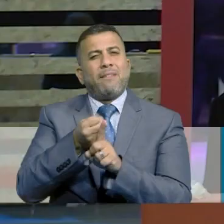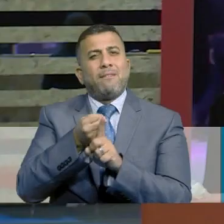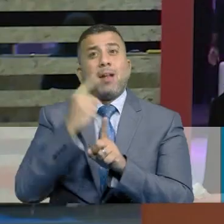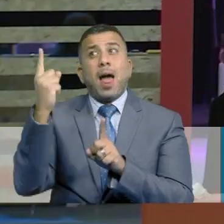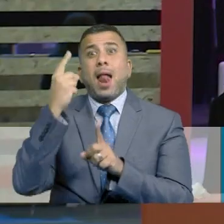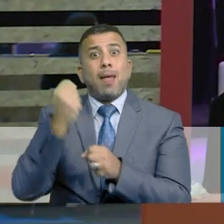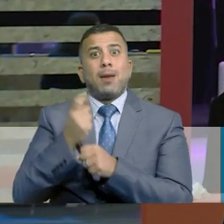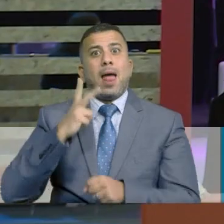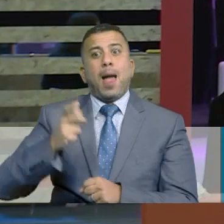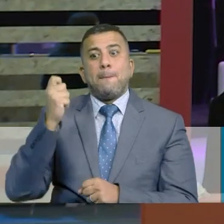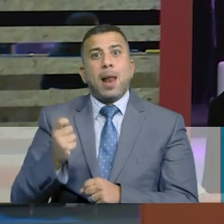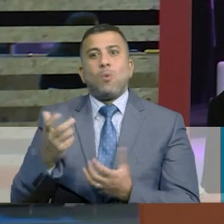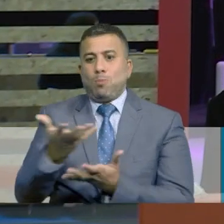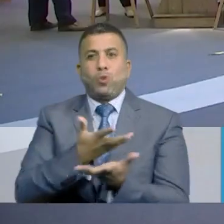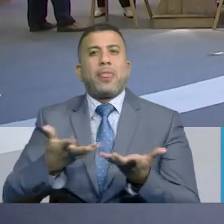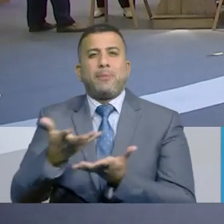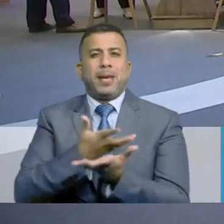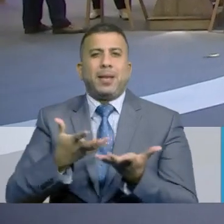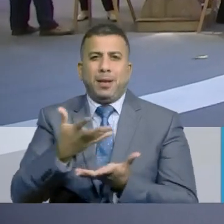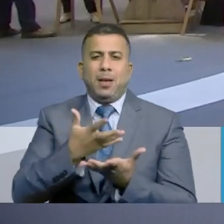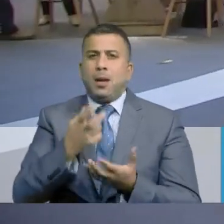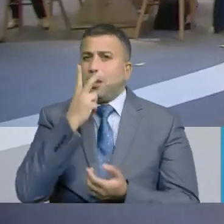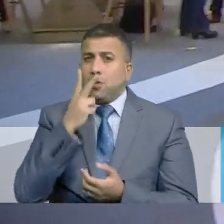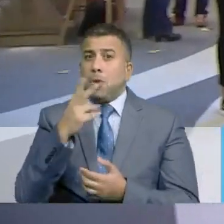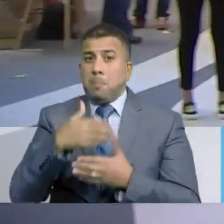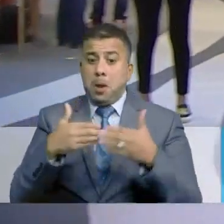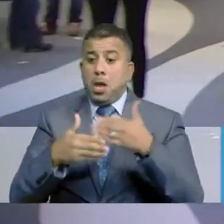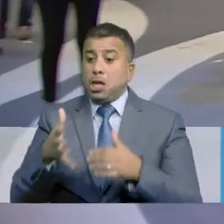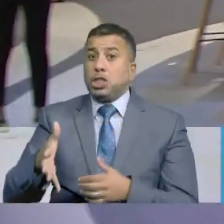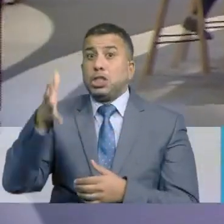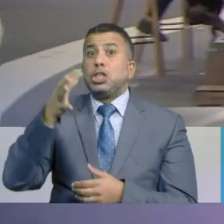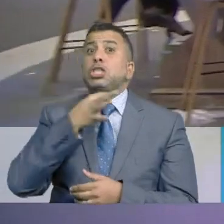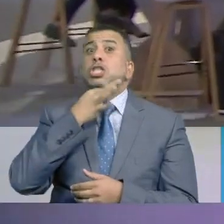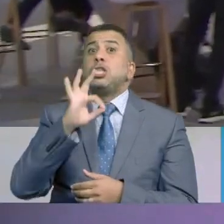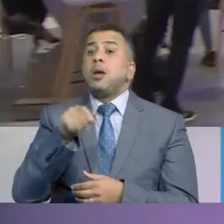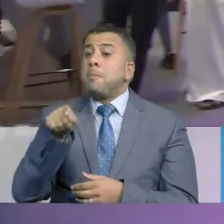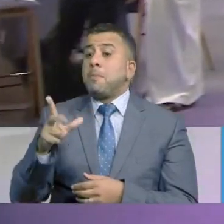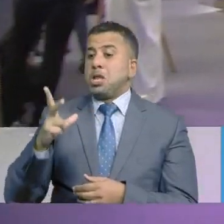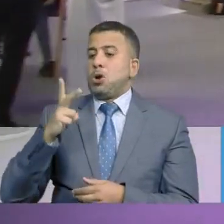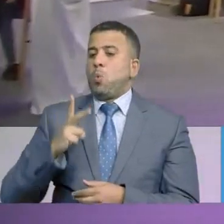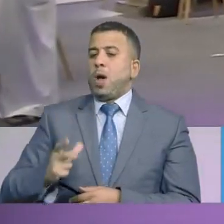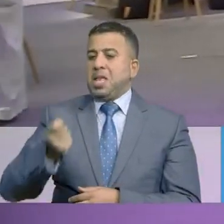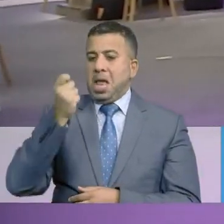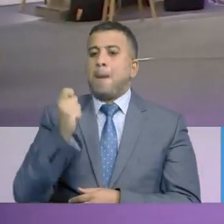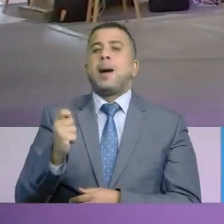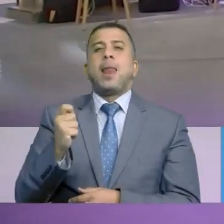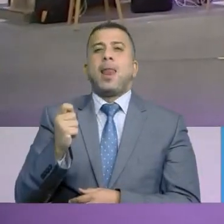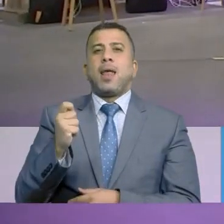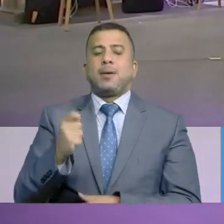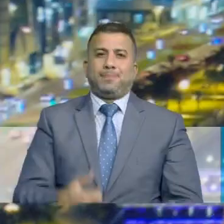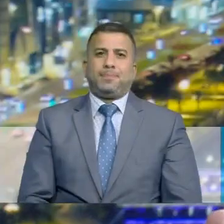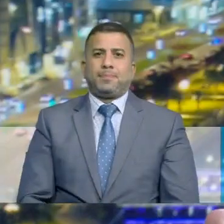عالم الاعمال والمستثمرين الذين يتطلعون الى بناء جيل جديد من رواد الاعمال